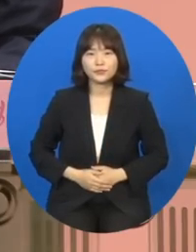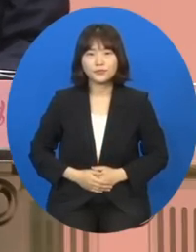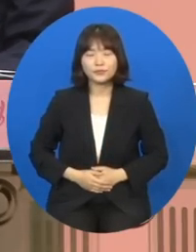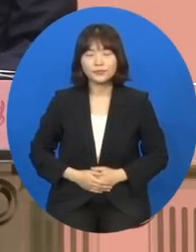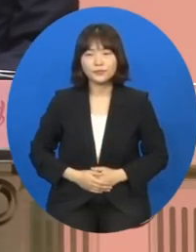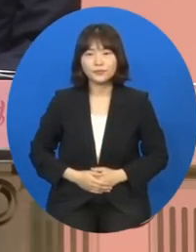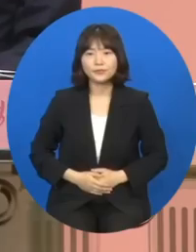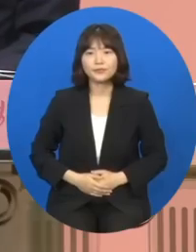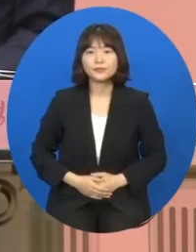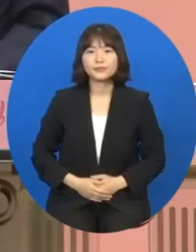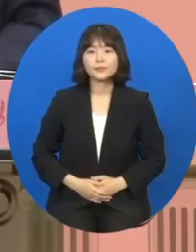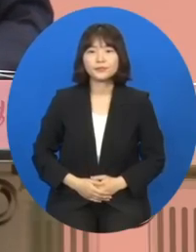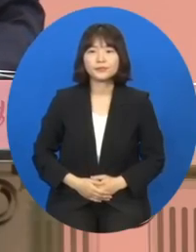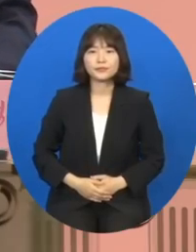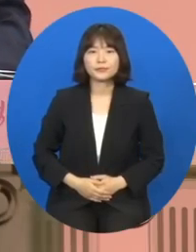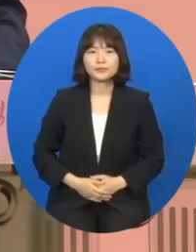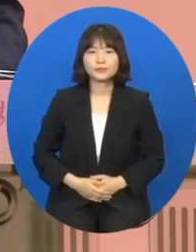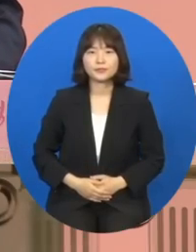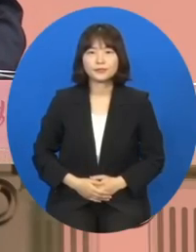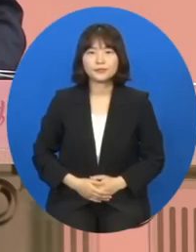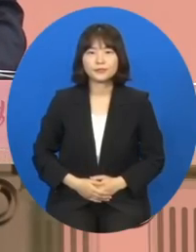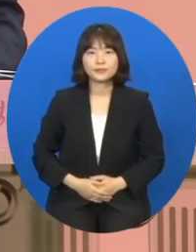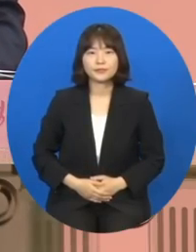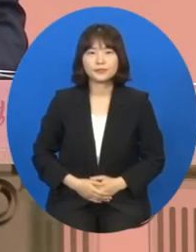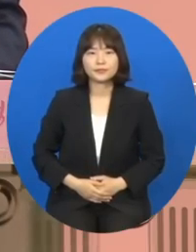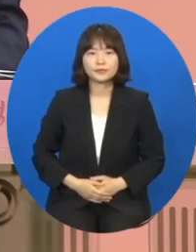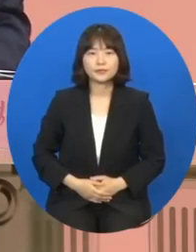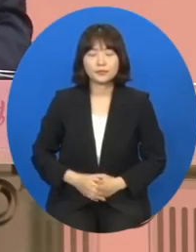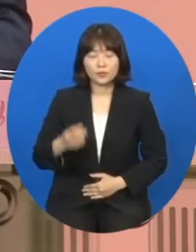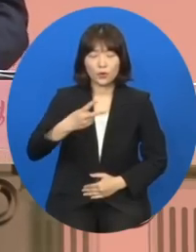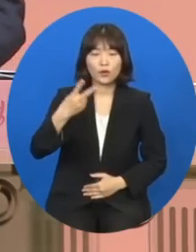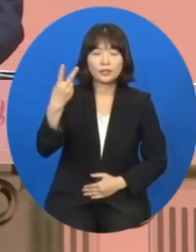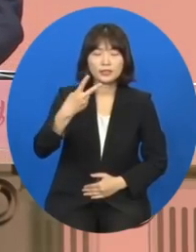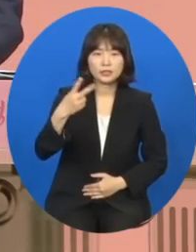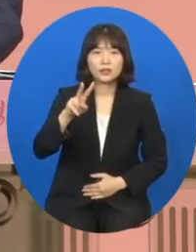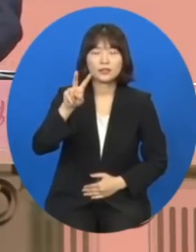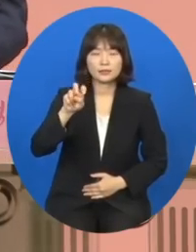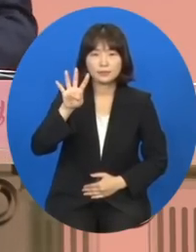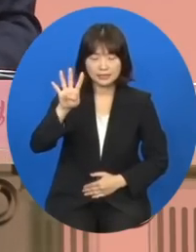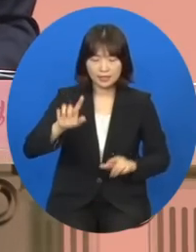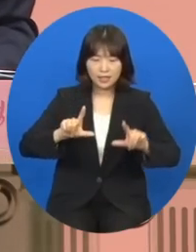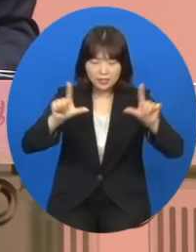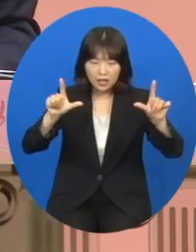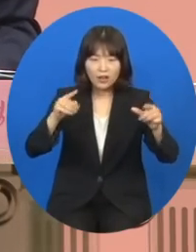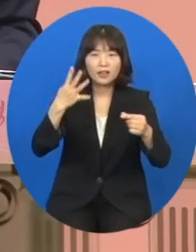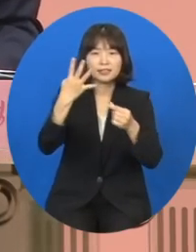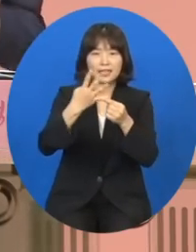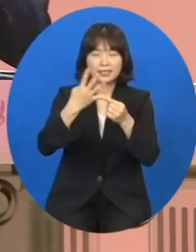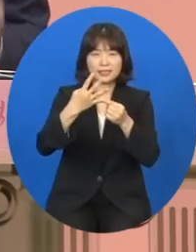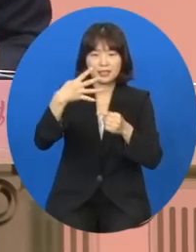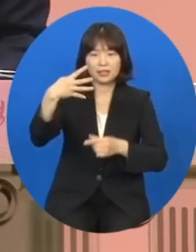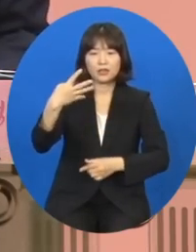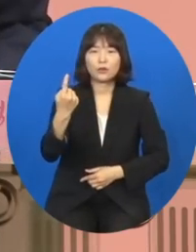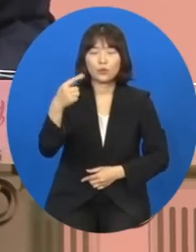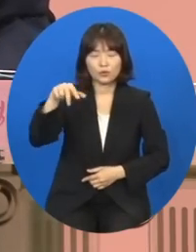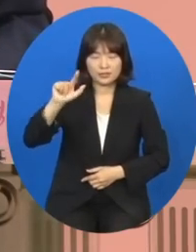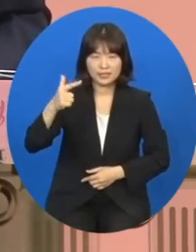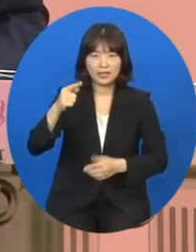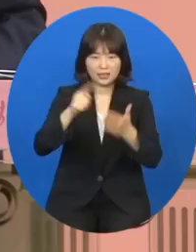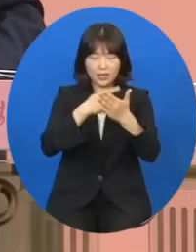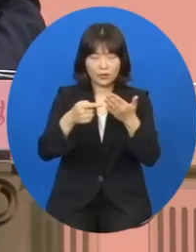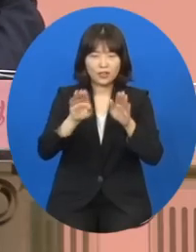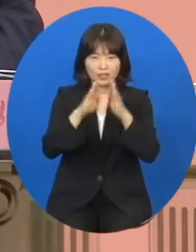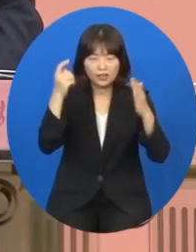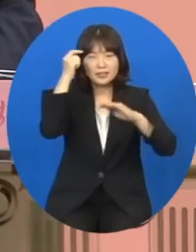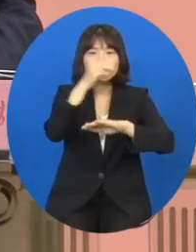볼 스 보선 검거에 쓰고 베이컨 드 인 그리고 2024년 체 4차로 장대가 열리게 됩니다 노엘과 도의를